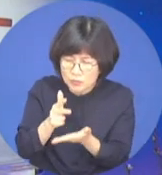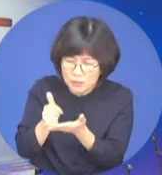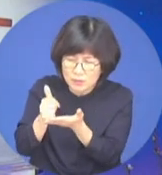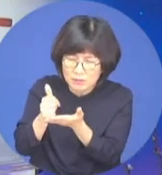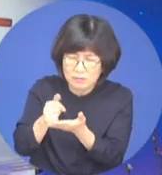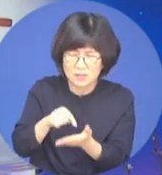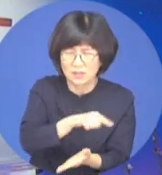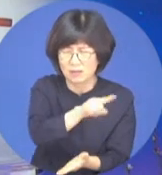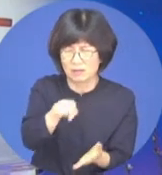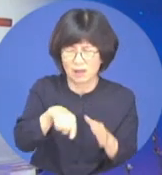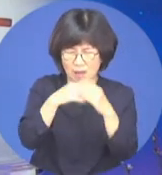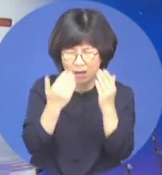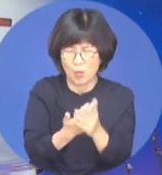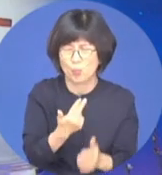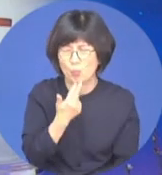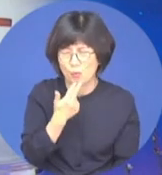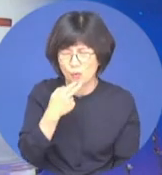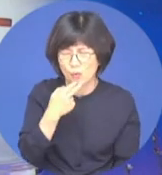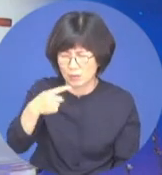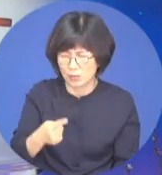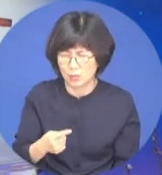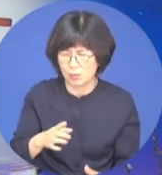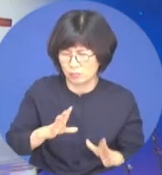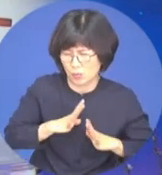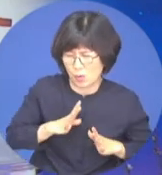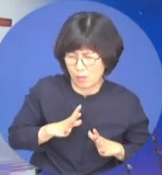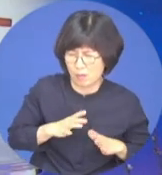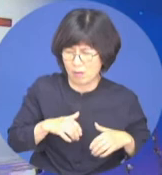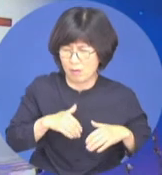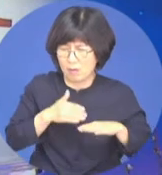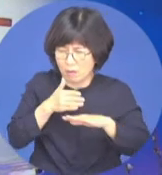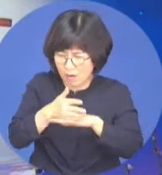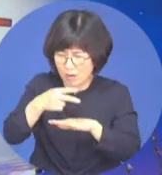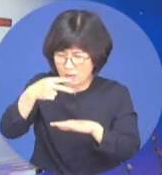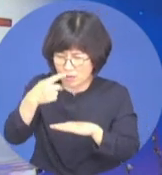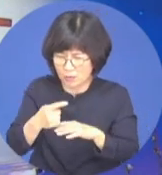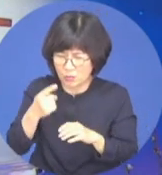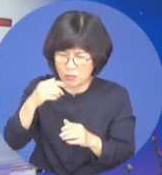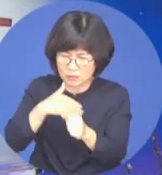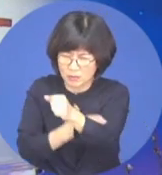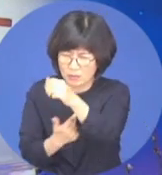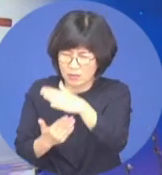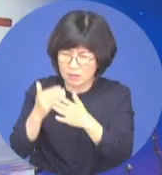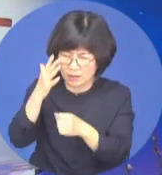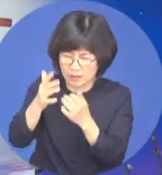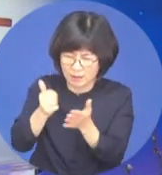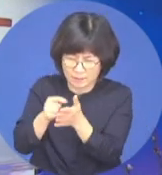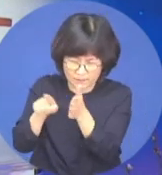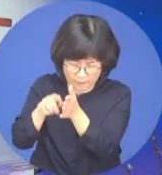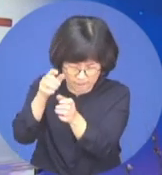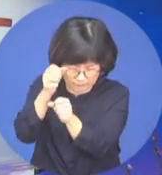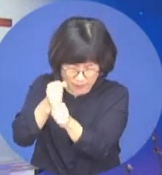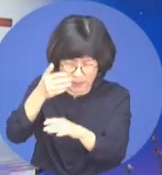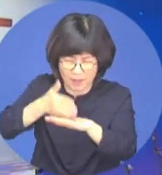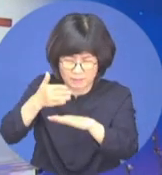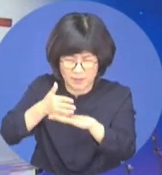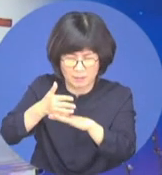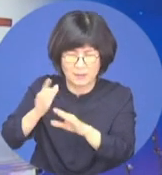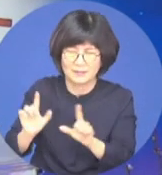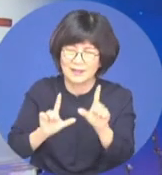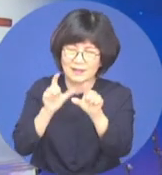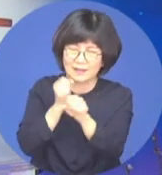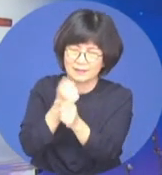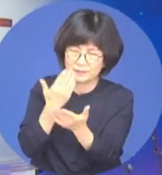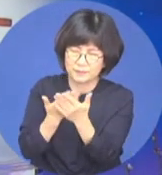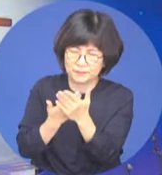없을지라도 두려운 상황일지라도 더딜지라도 전능하신 하나님을 의뢰하며 감사하며 살게 해주시고 하나님께